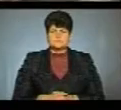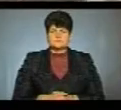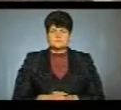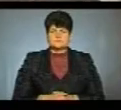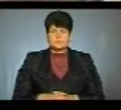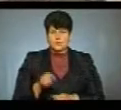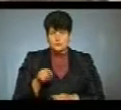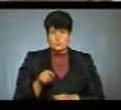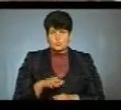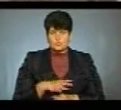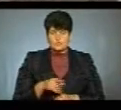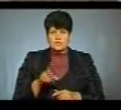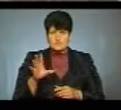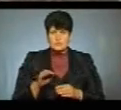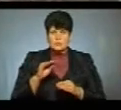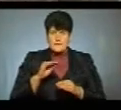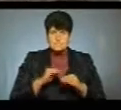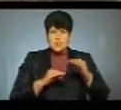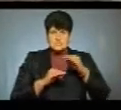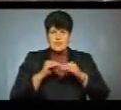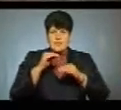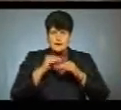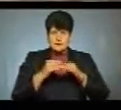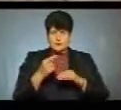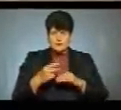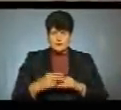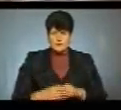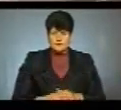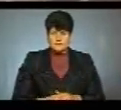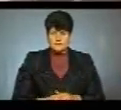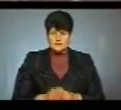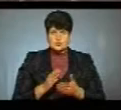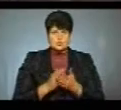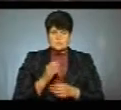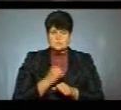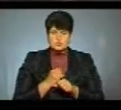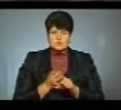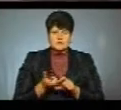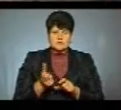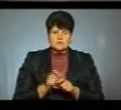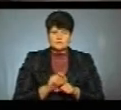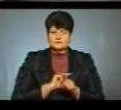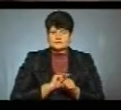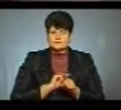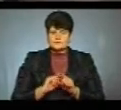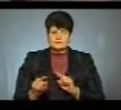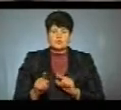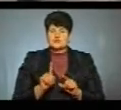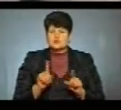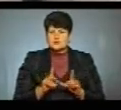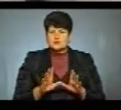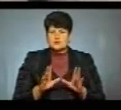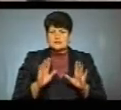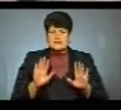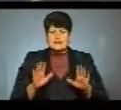Отут було знаходження. Вони всі були поскладені один на один. Ну, служби спрацювали дуже оперативно. Що надзвичайники,